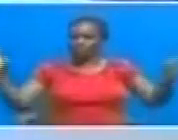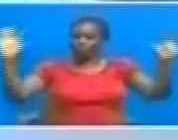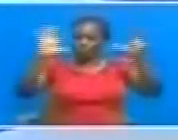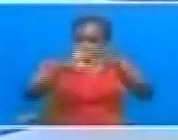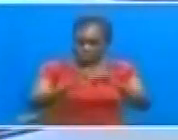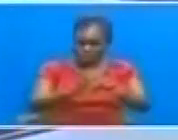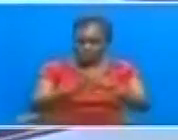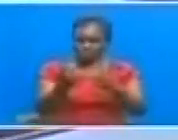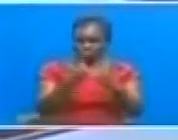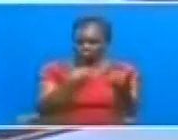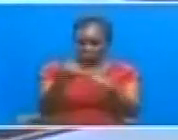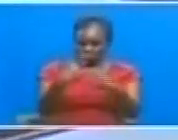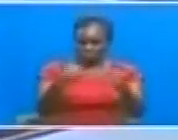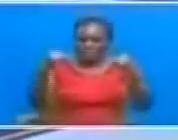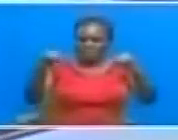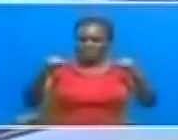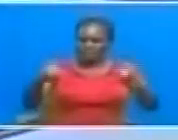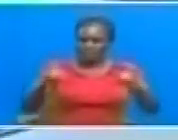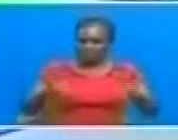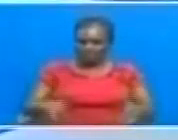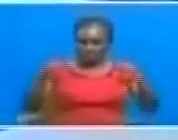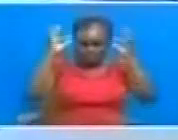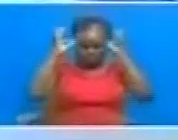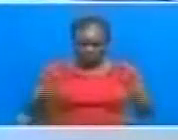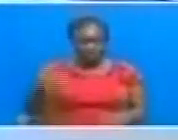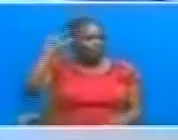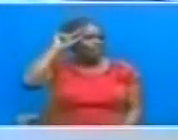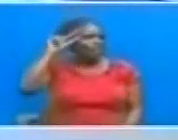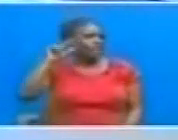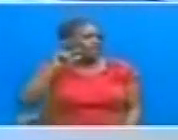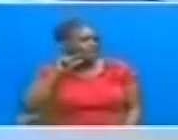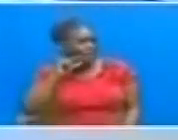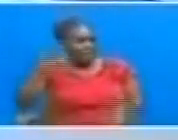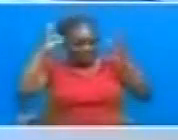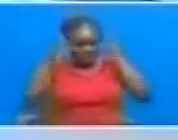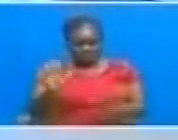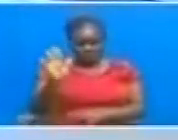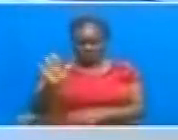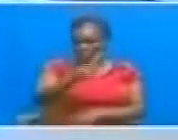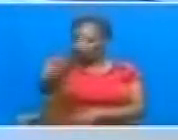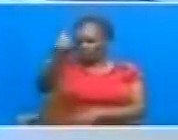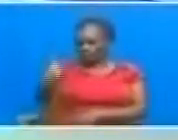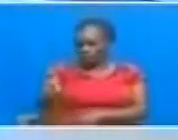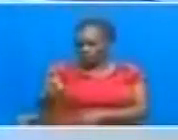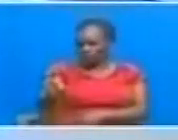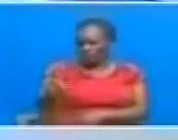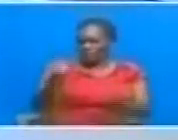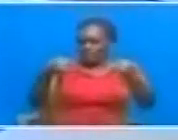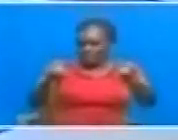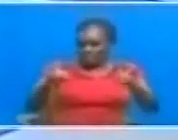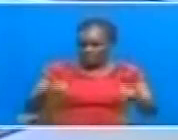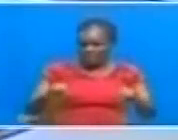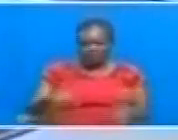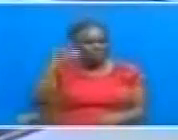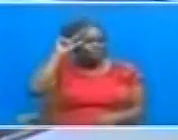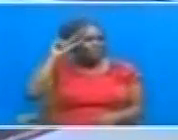nasi ili tuweze kujadili utekelezaji wa kanuni ya jinsia, ambapo katika sehemu ya kauli yako tulikuwa tunauliza, je, utekelezaji wa kanuni